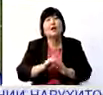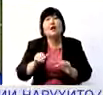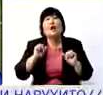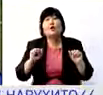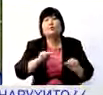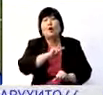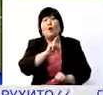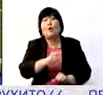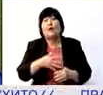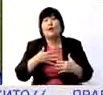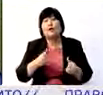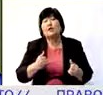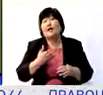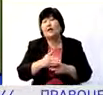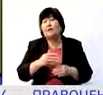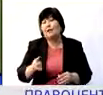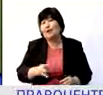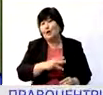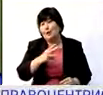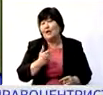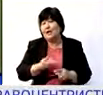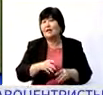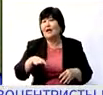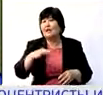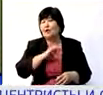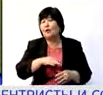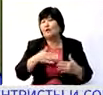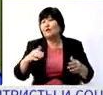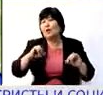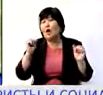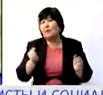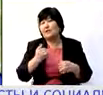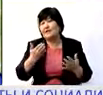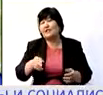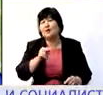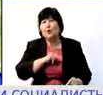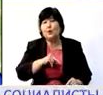Спорт укрепляет здоровье и корпоративный дух, а это залог высокой производительности труда.